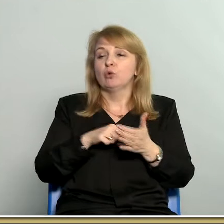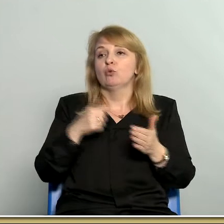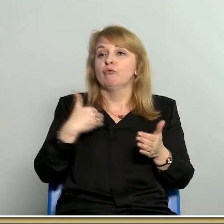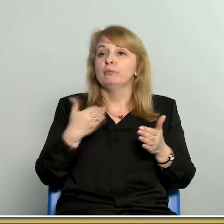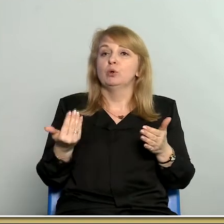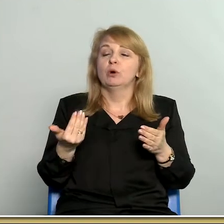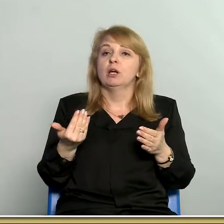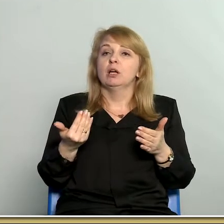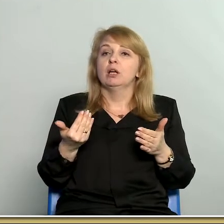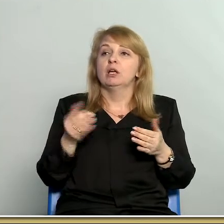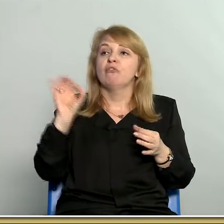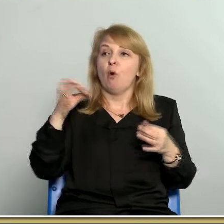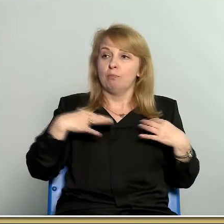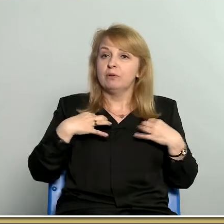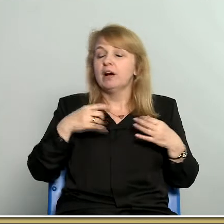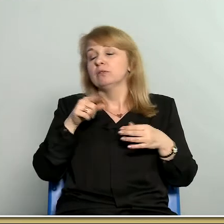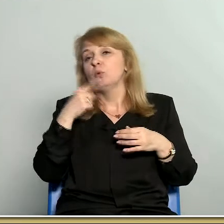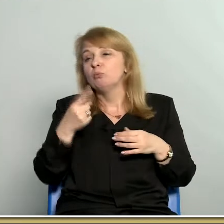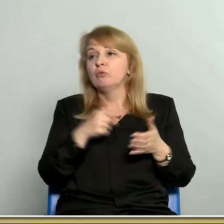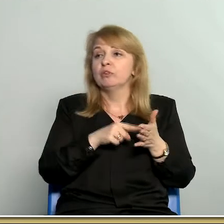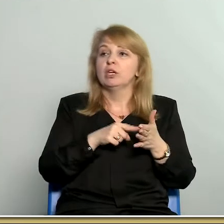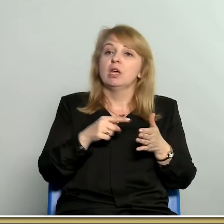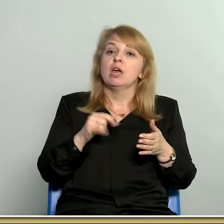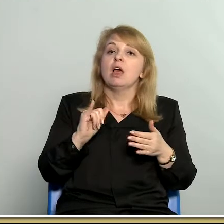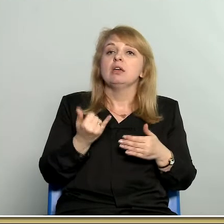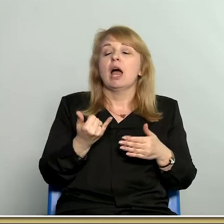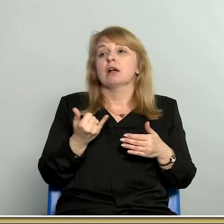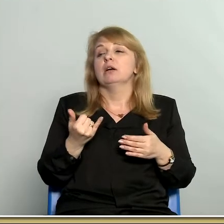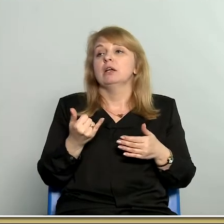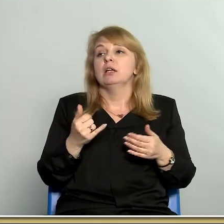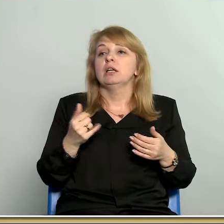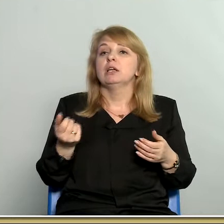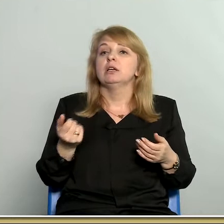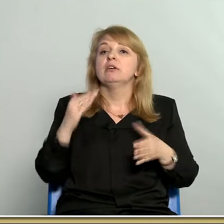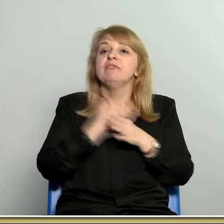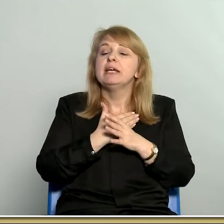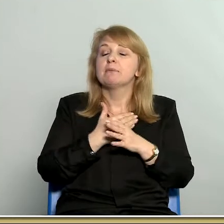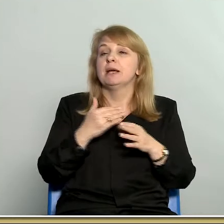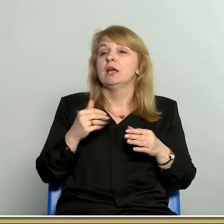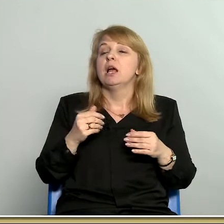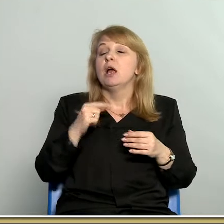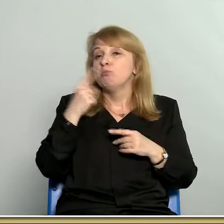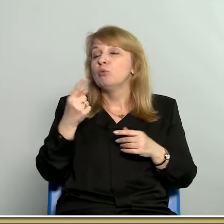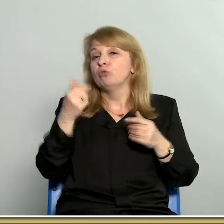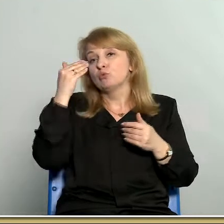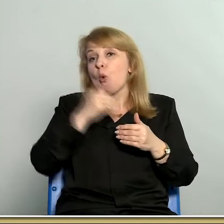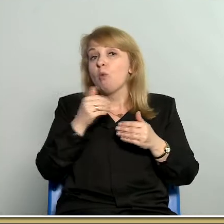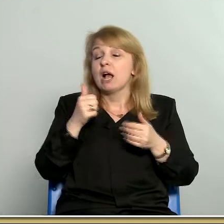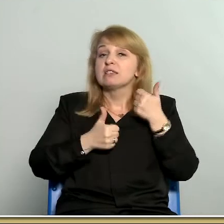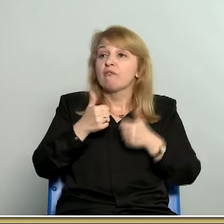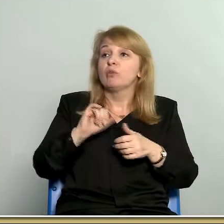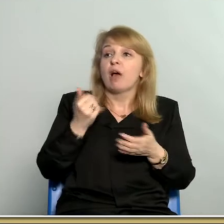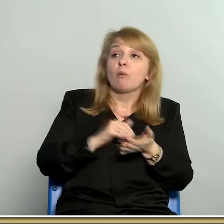podmiotach prywatnych, wpływ przedsiębiorców na programy szkół zawodowych. Mamy także